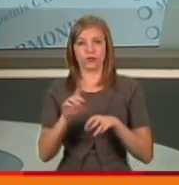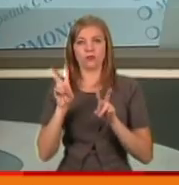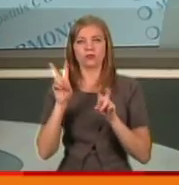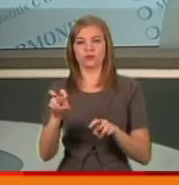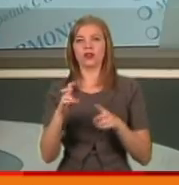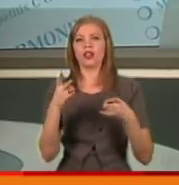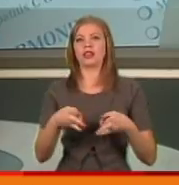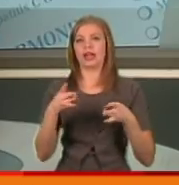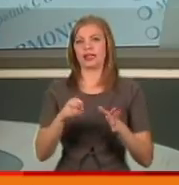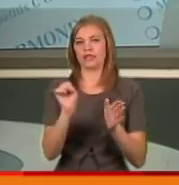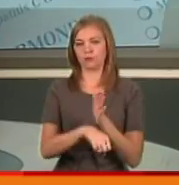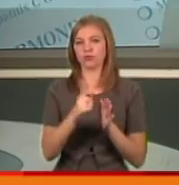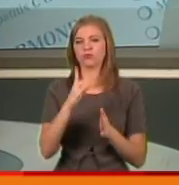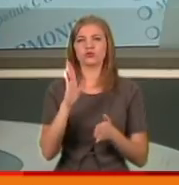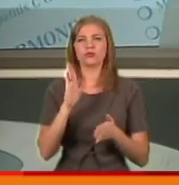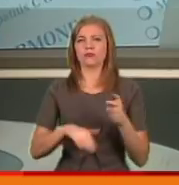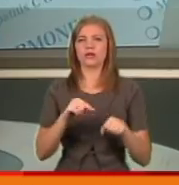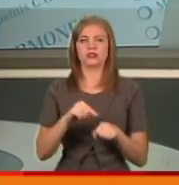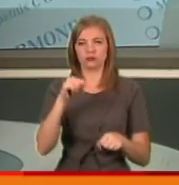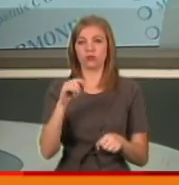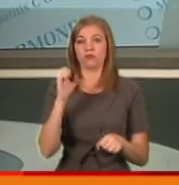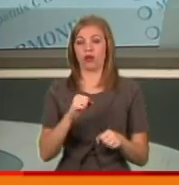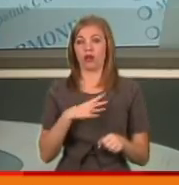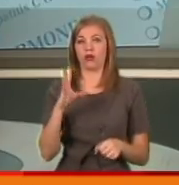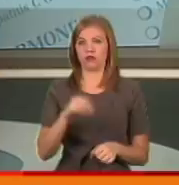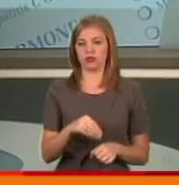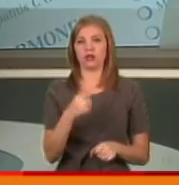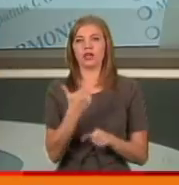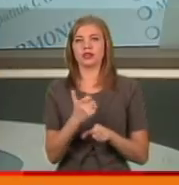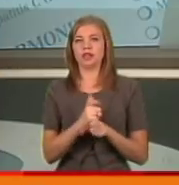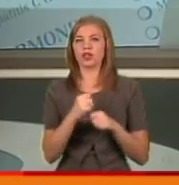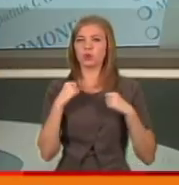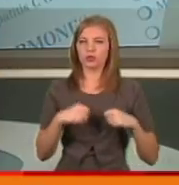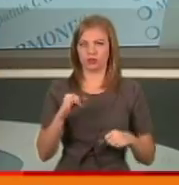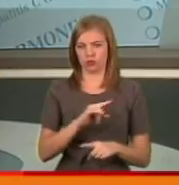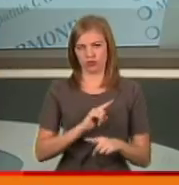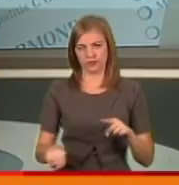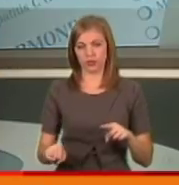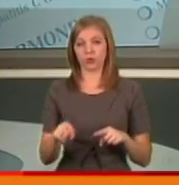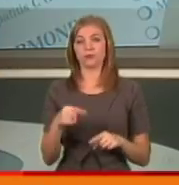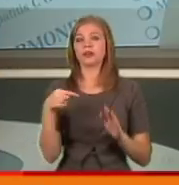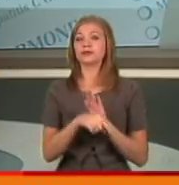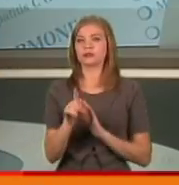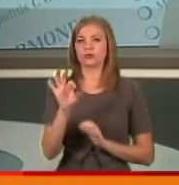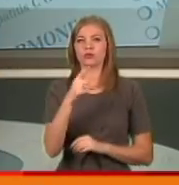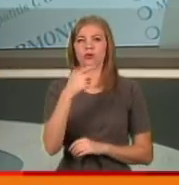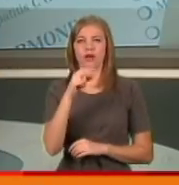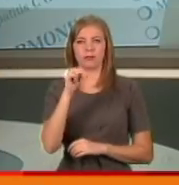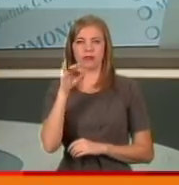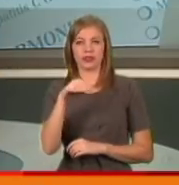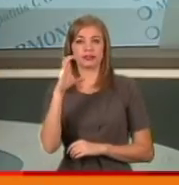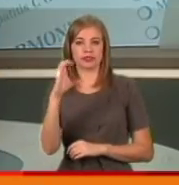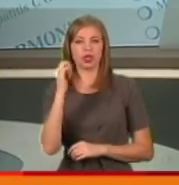називають лагідним убивцею, бо безсимптомна, а позбавляє життя надто тихо і швидко. Йдеться про гепатит С,